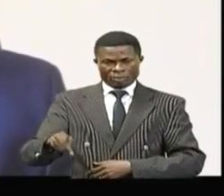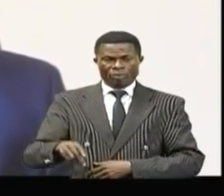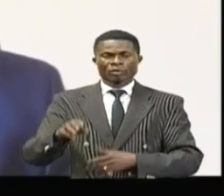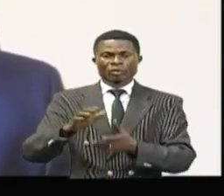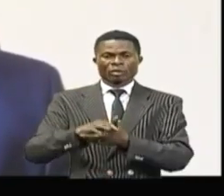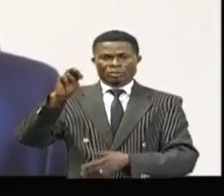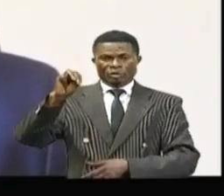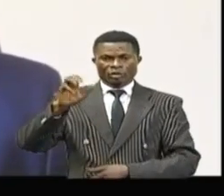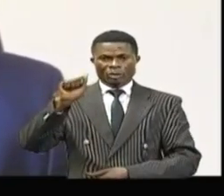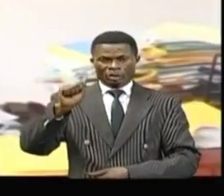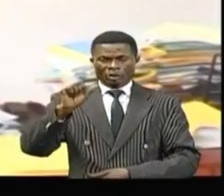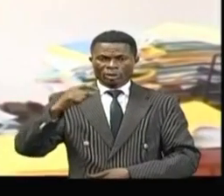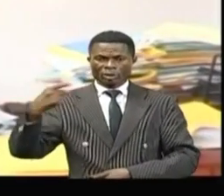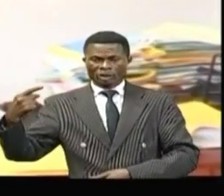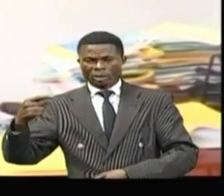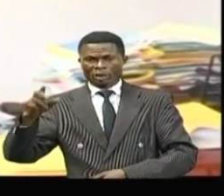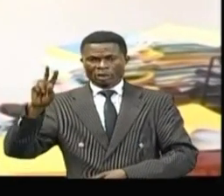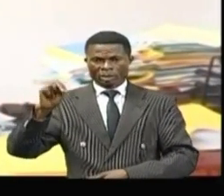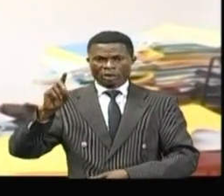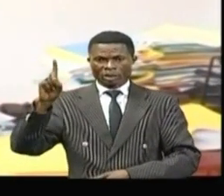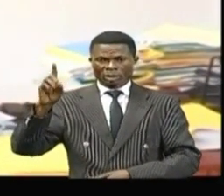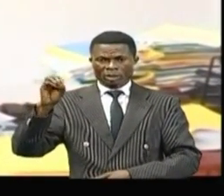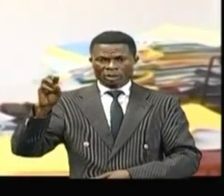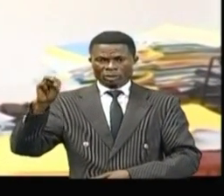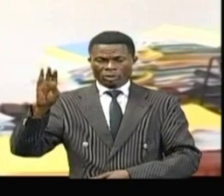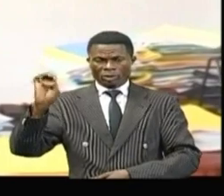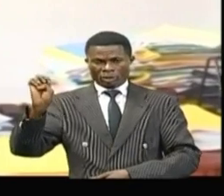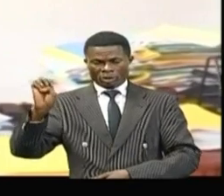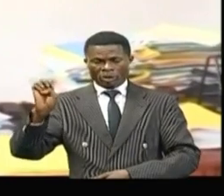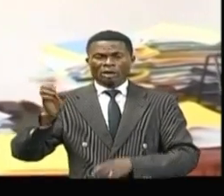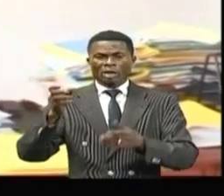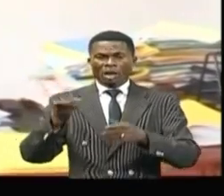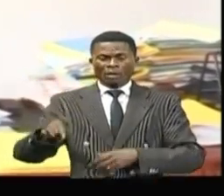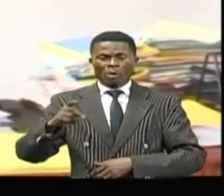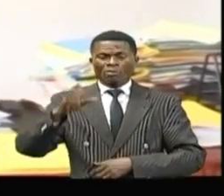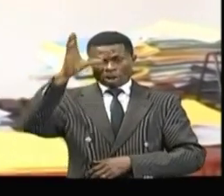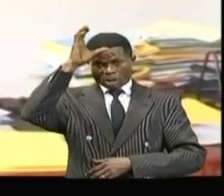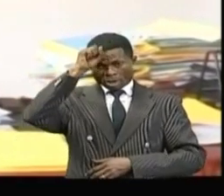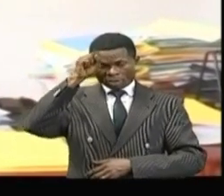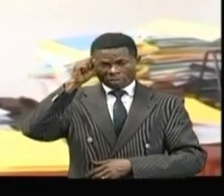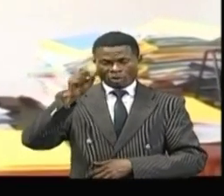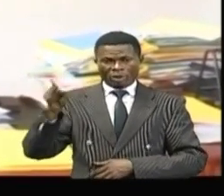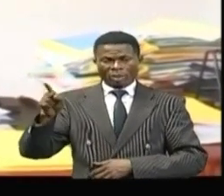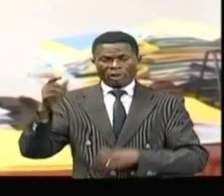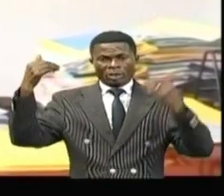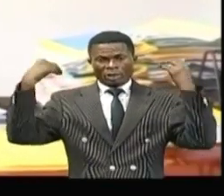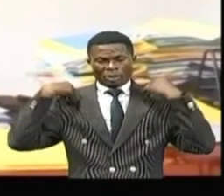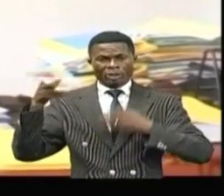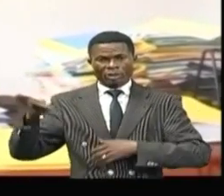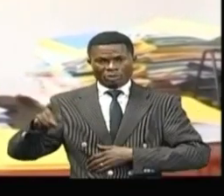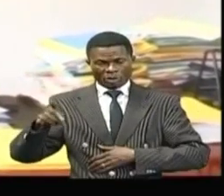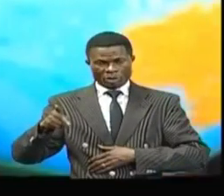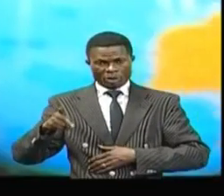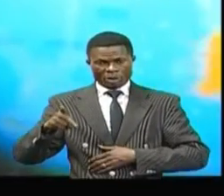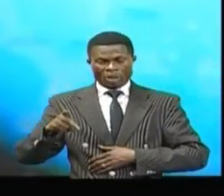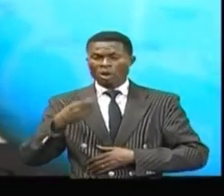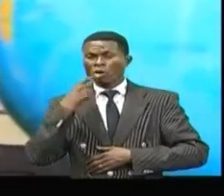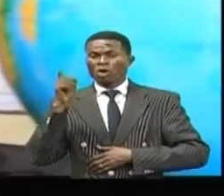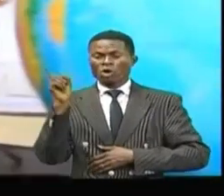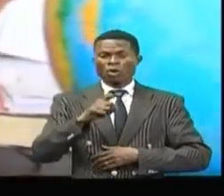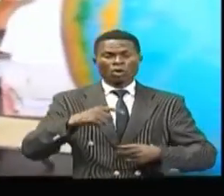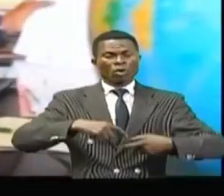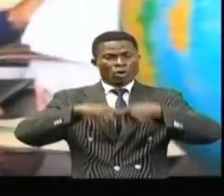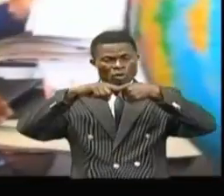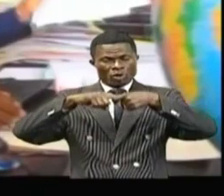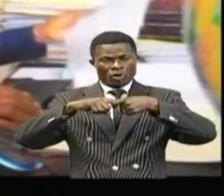Maïndombe. Il a informé le Conseil que dans la province du Kwilu, l'autorité provinciale a été contrainte d'ordonner la suspension